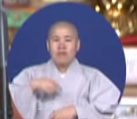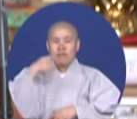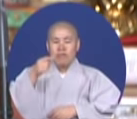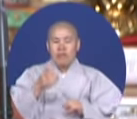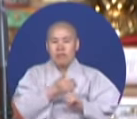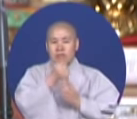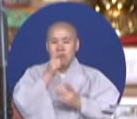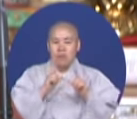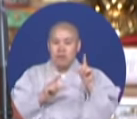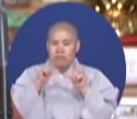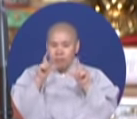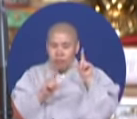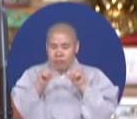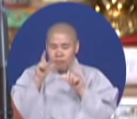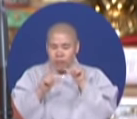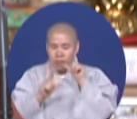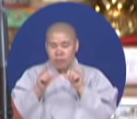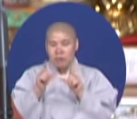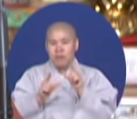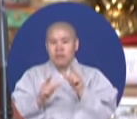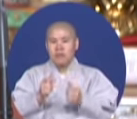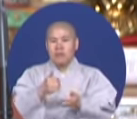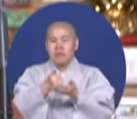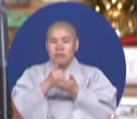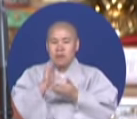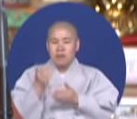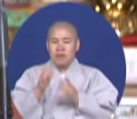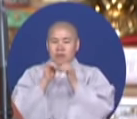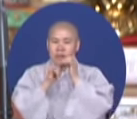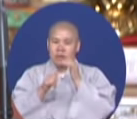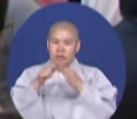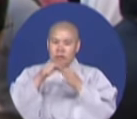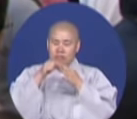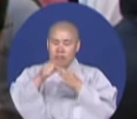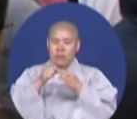또 모셔지고 그래서 역사적으로는 탑이 먼저예요.